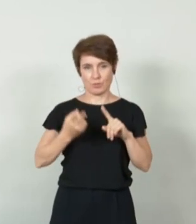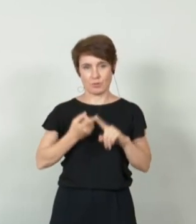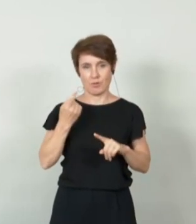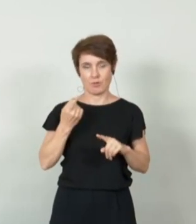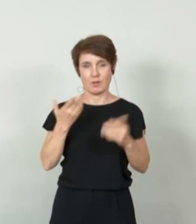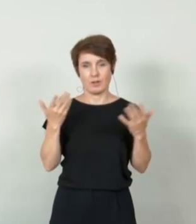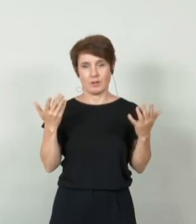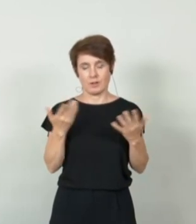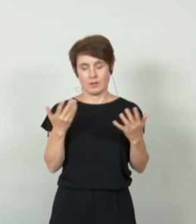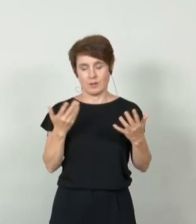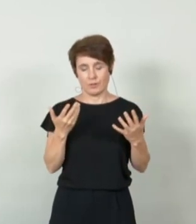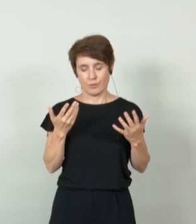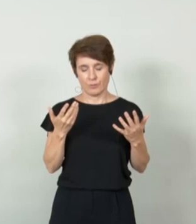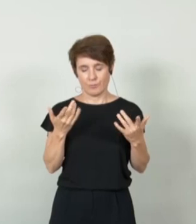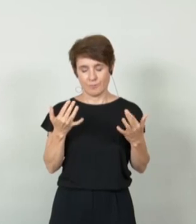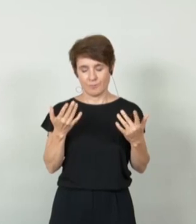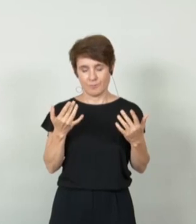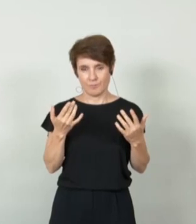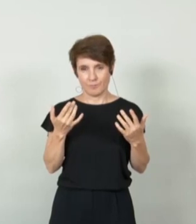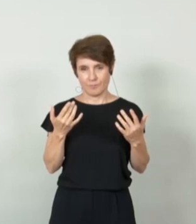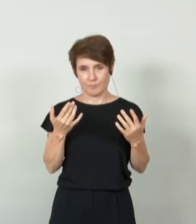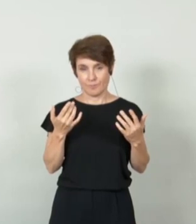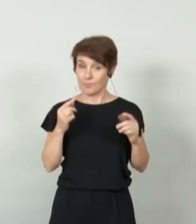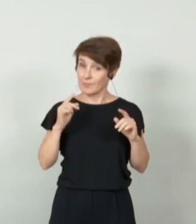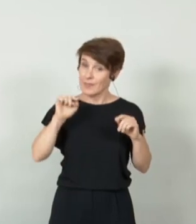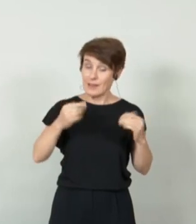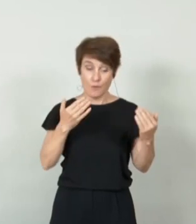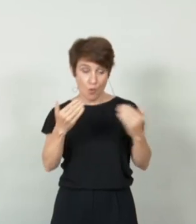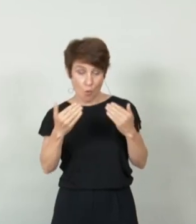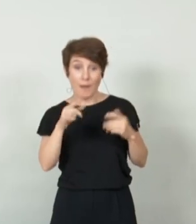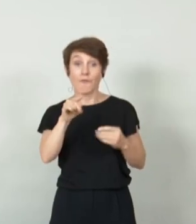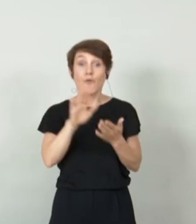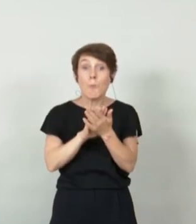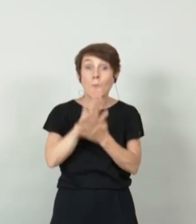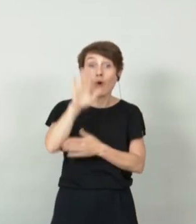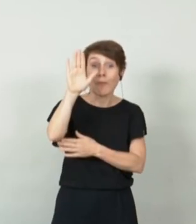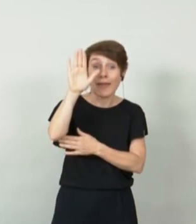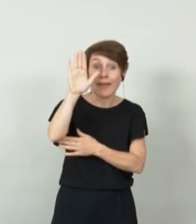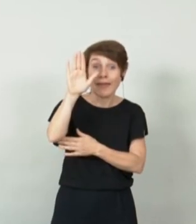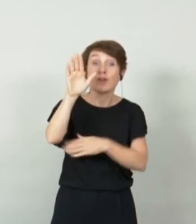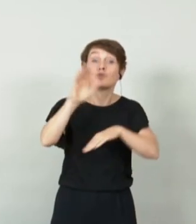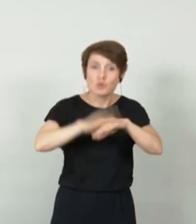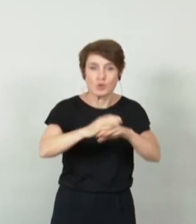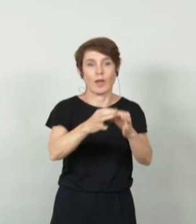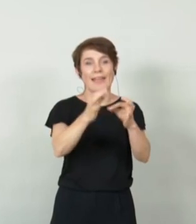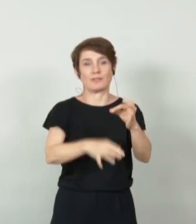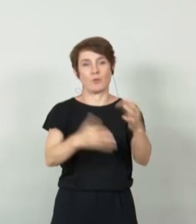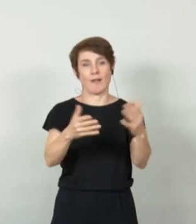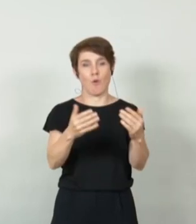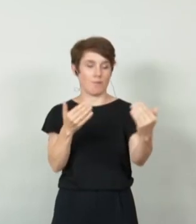notre intervention c'est de faire en sorte de pouvoir comparer vos engagements avec avec vos résultats